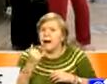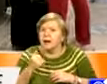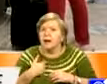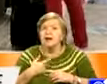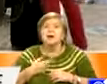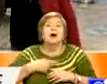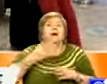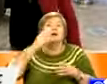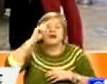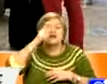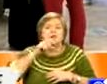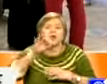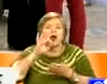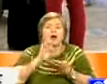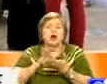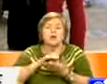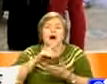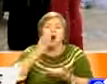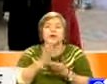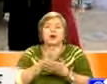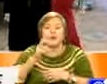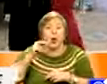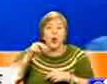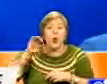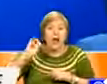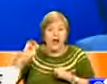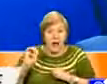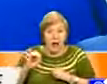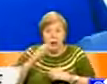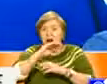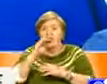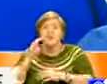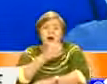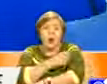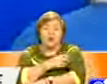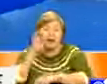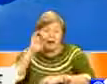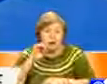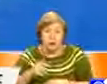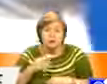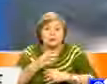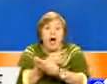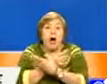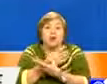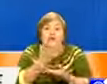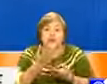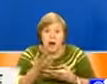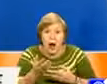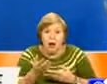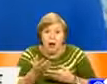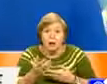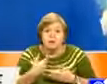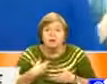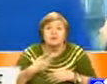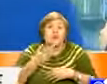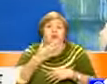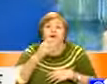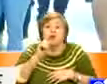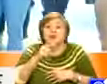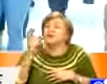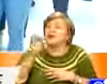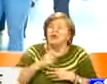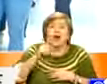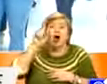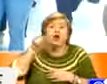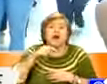regulă stabilită de Uniunea Europeană la nivelul Comisiei Europene. Spre exemplu, Austria aplică această regulă încă din luna